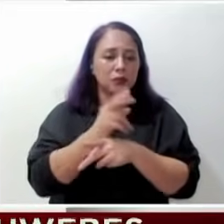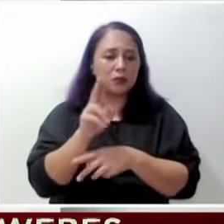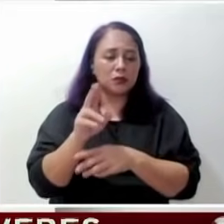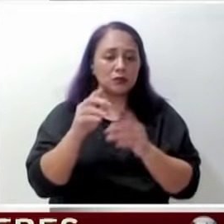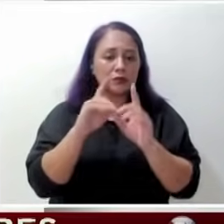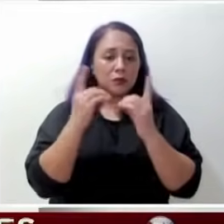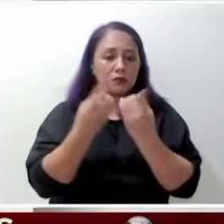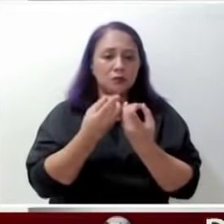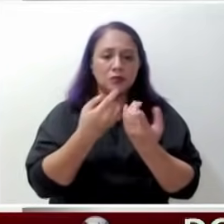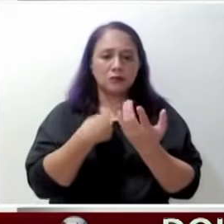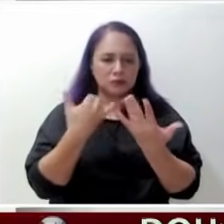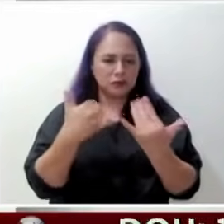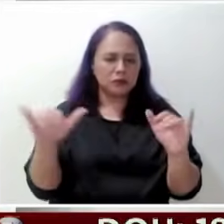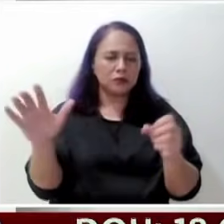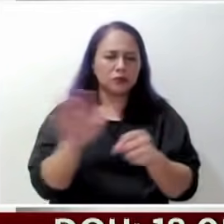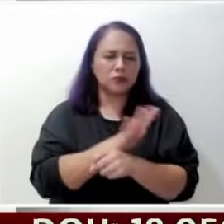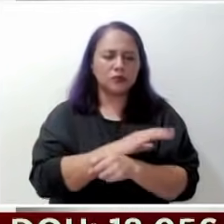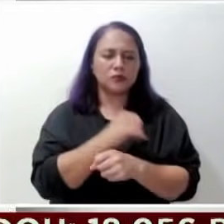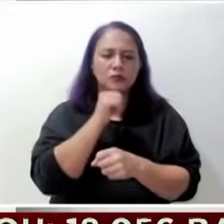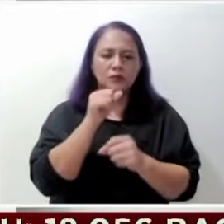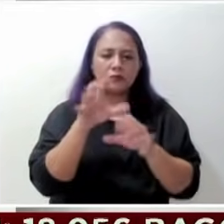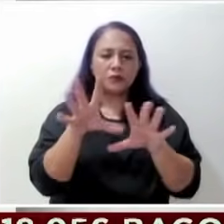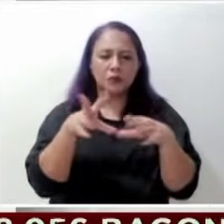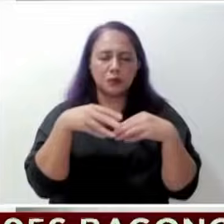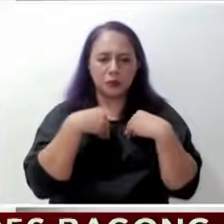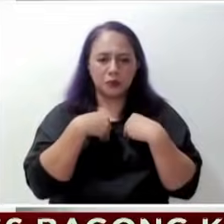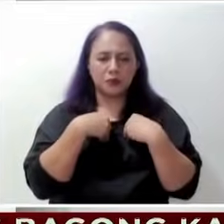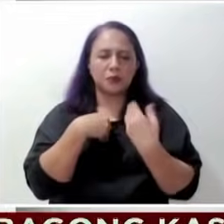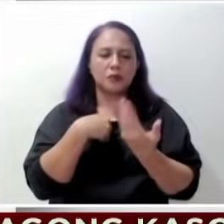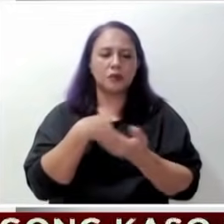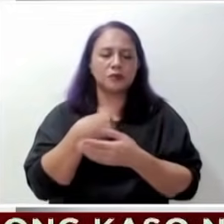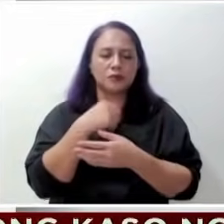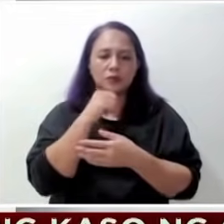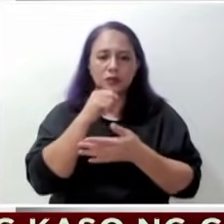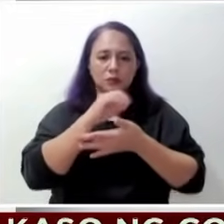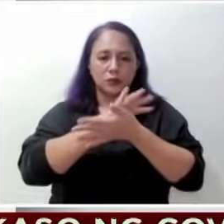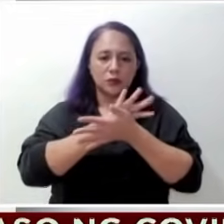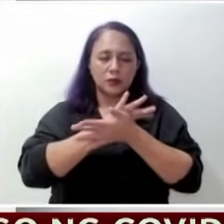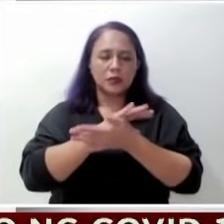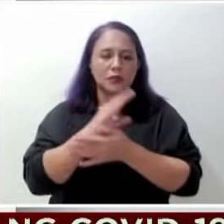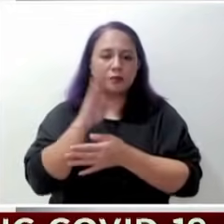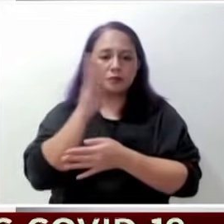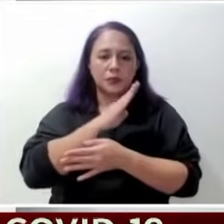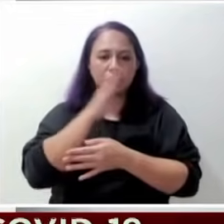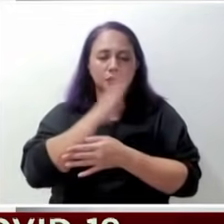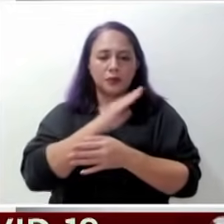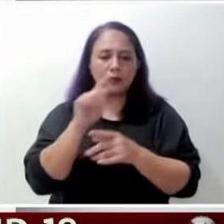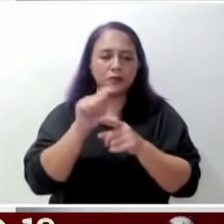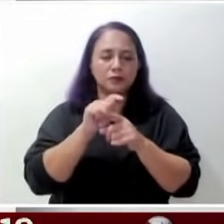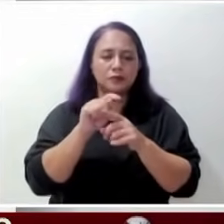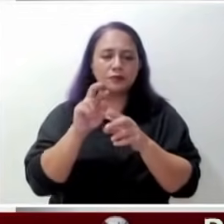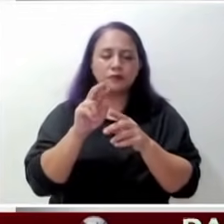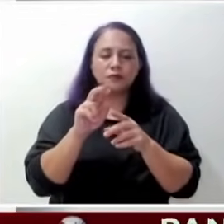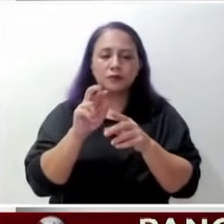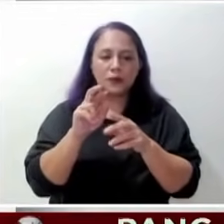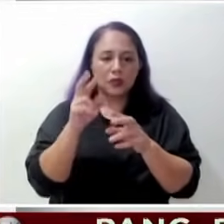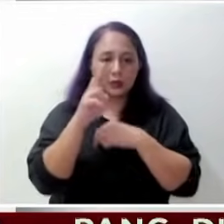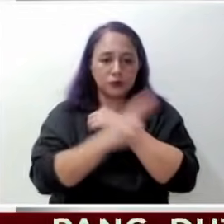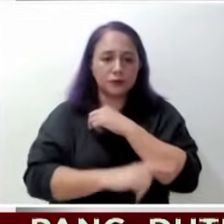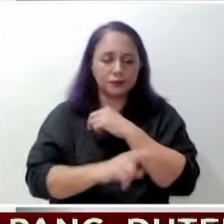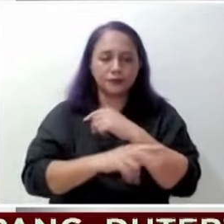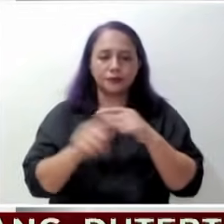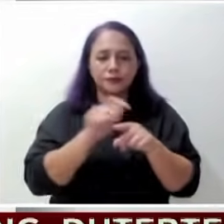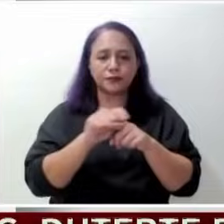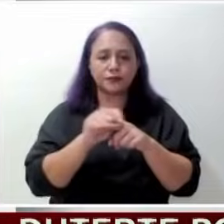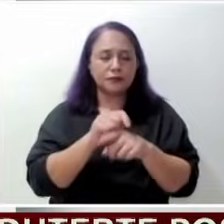rin. Hindi naman muna tatanggap ng non-COVID patients ang Bicol Regional Training and Teaching Hospital sa Albay